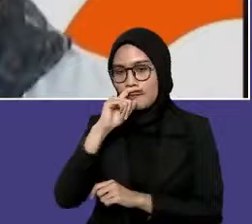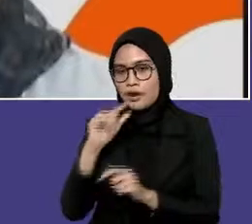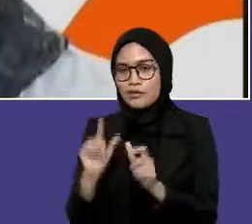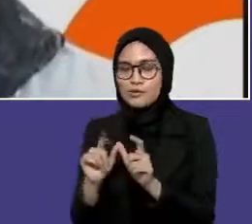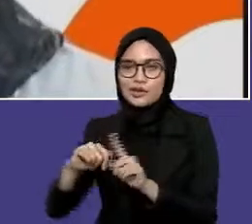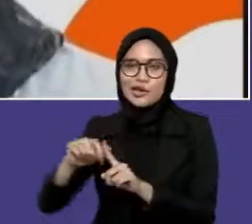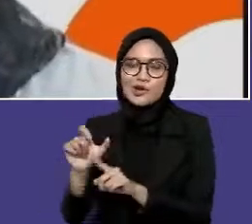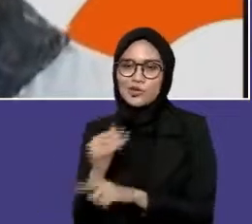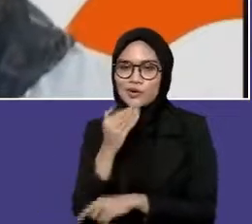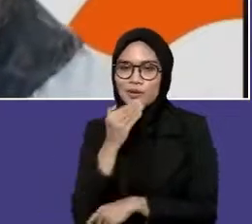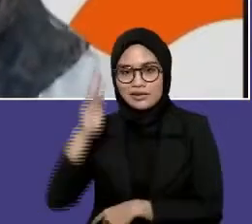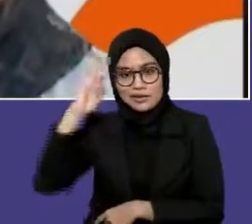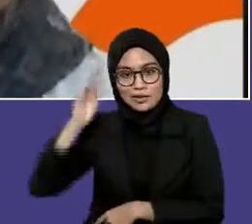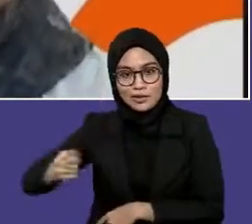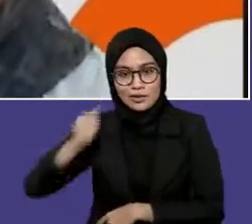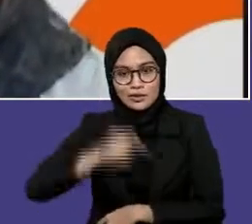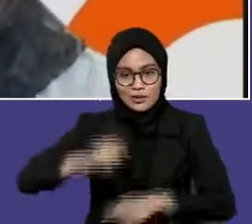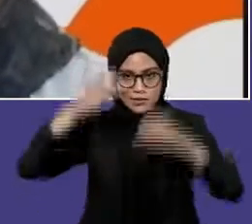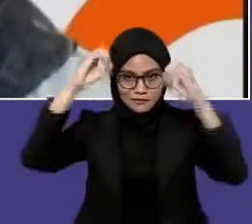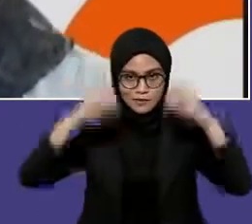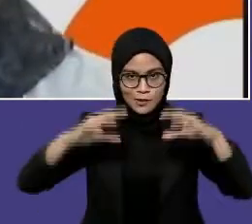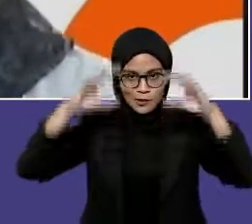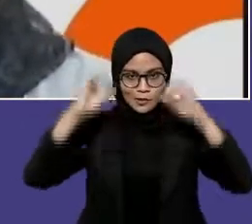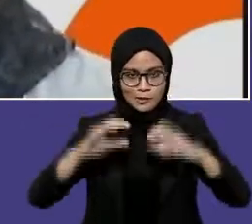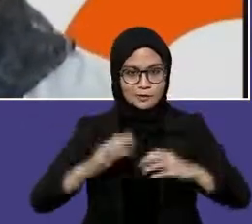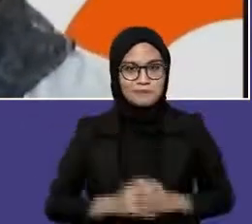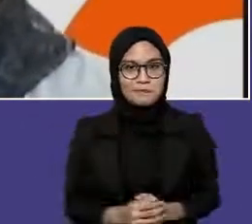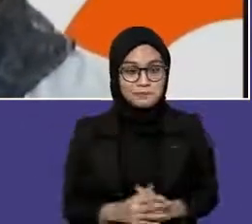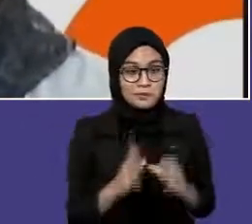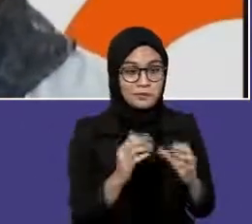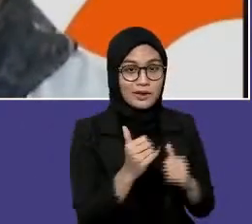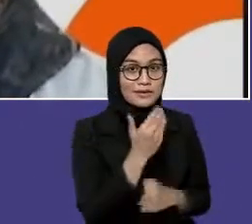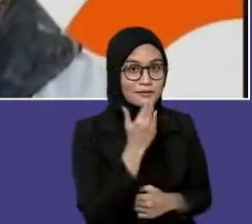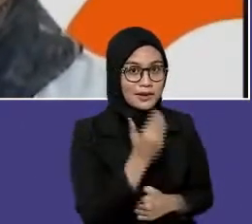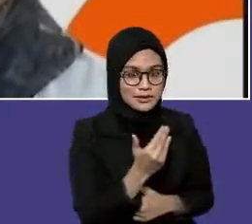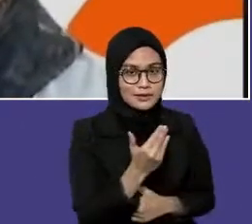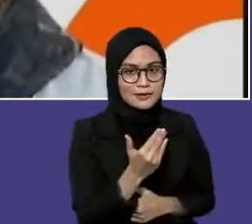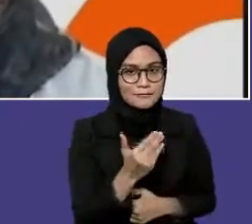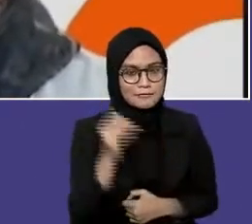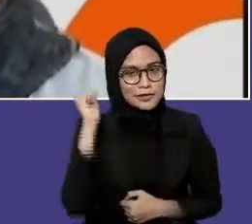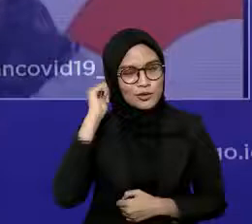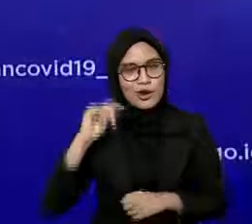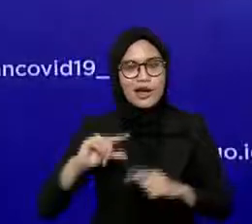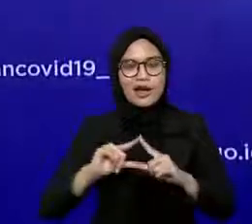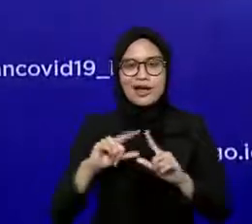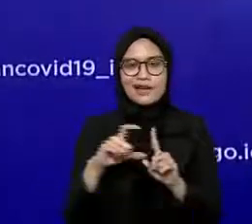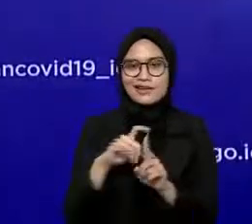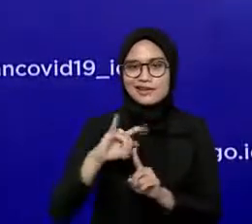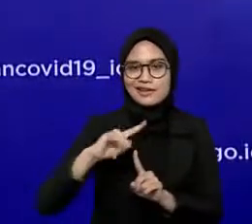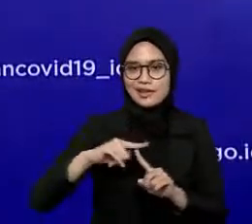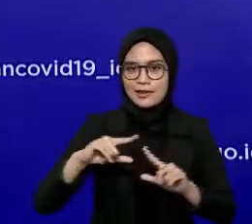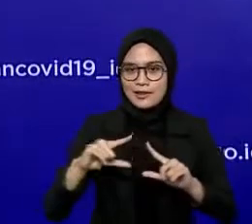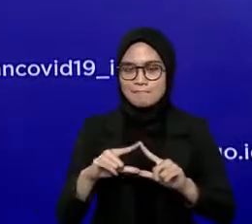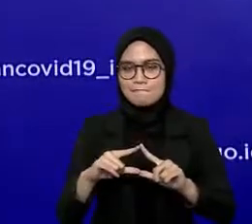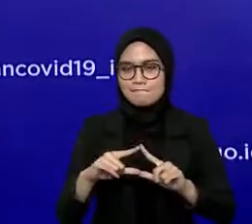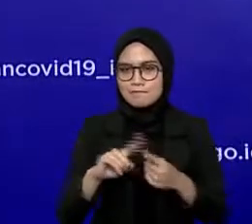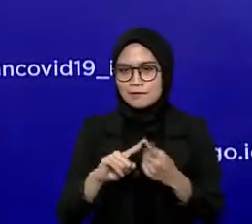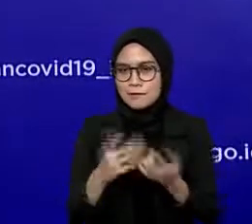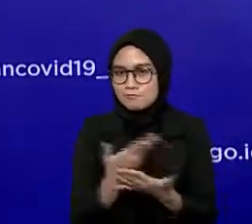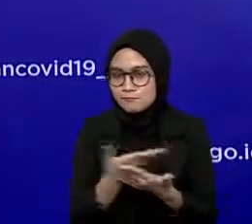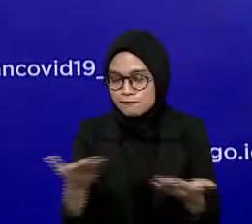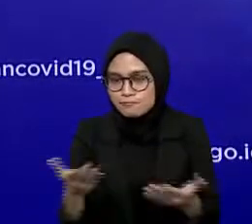Terima kasih. Assalamualaikum warahmatullahi wabarakatuh. Baik, terima kasih Ibu Adita. Rekan-rekan